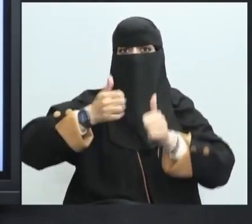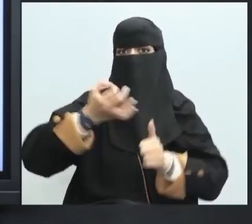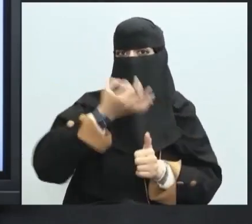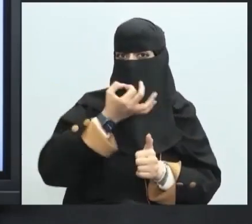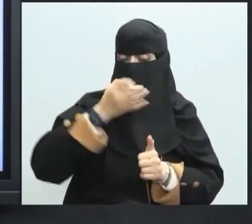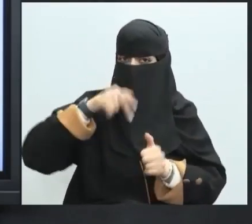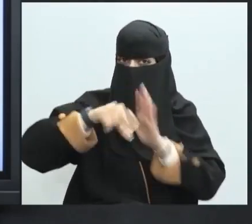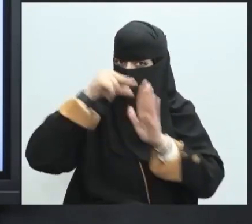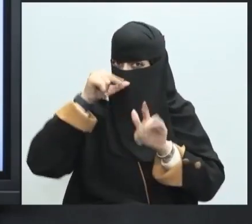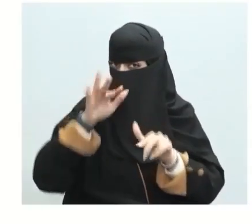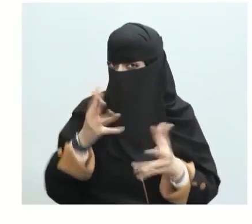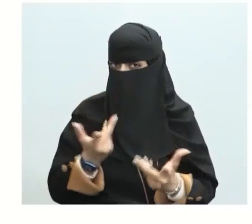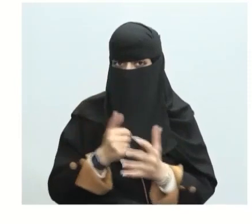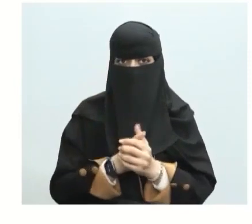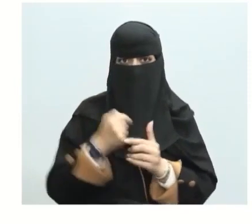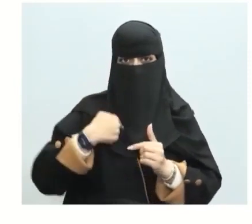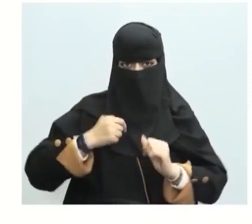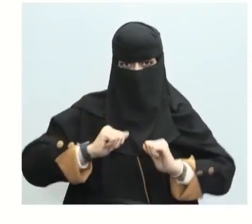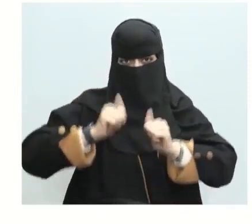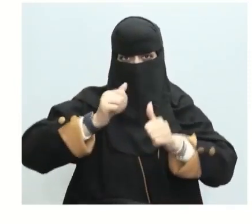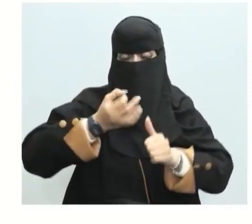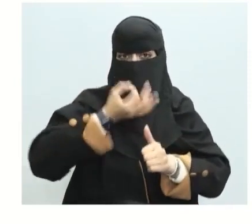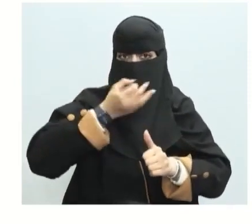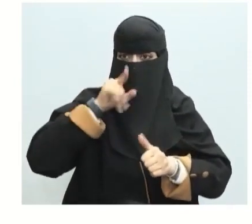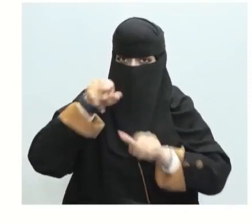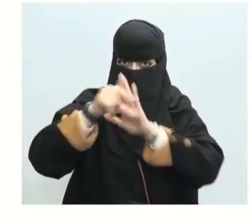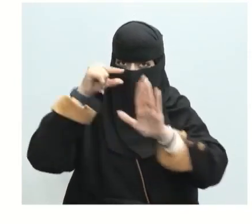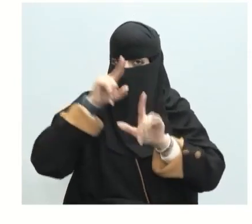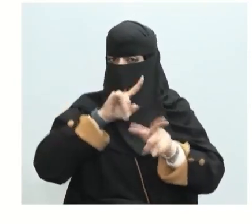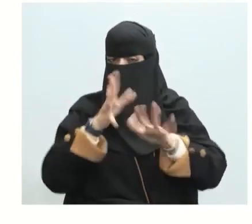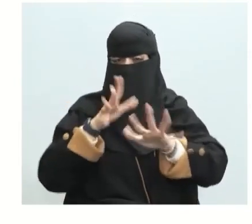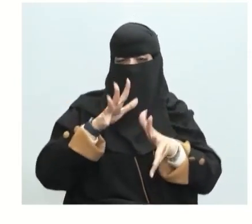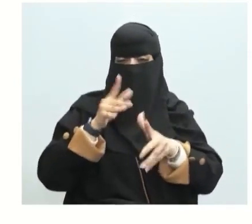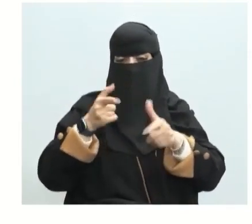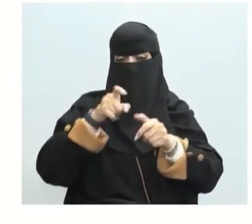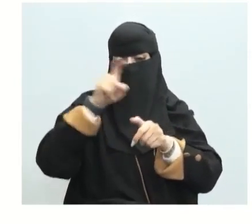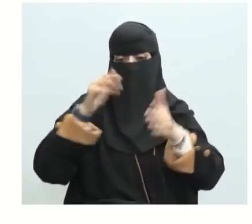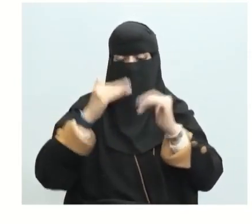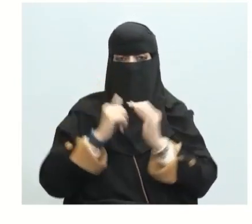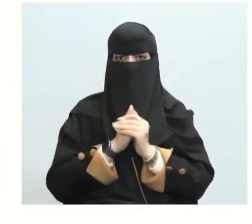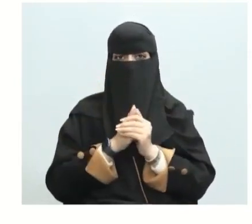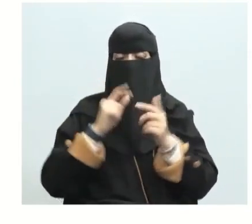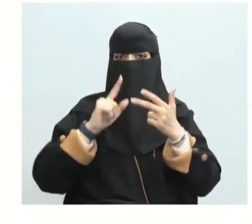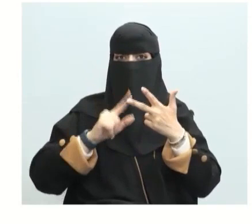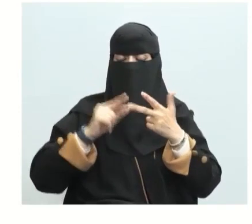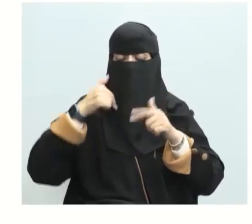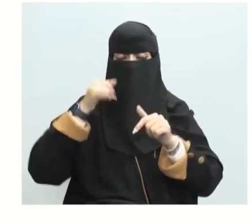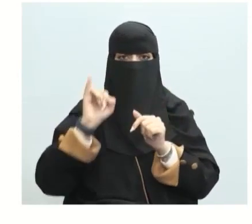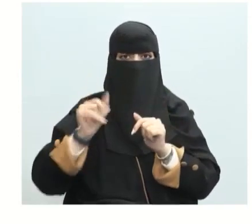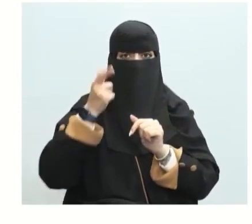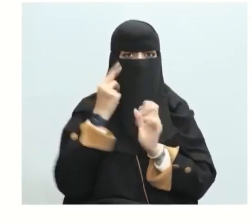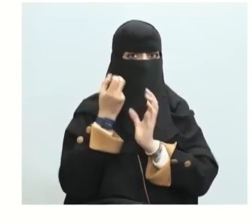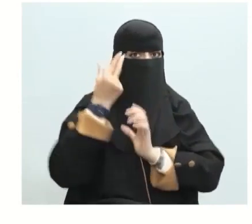هذا سؤال مهم ما مدى كفاءتي في هذا الموضوع جي ما الافكار الجديده التي